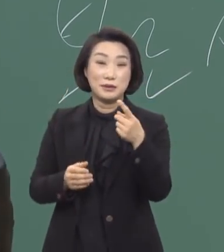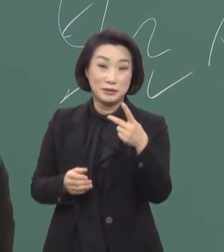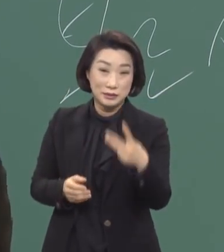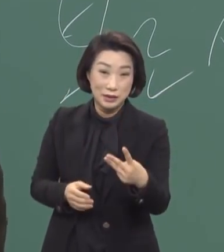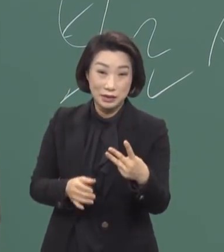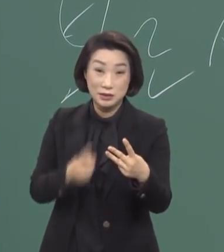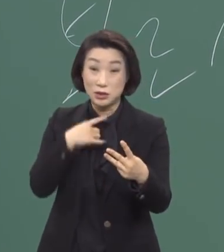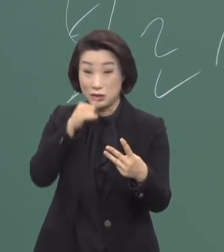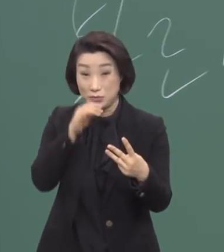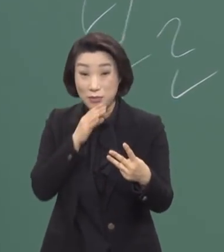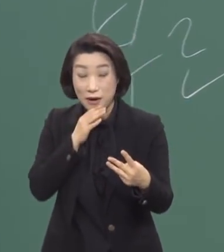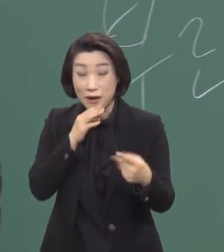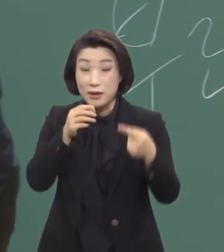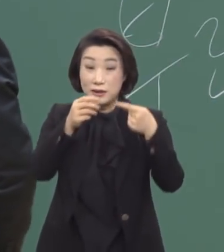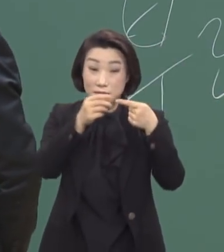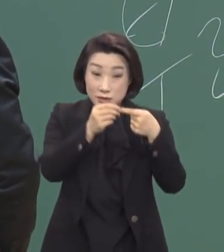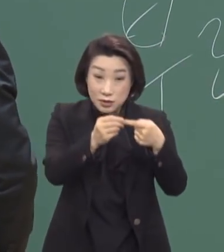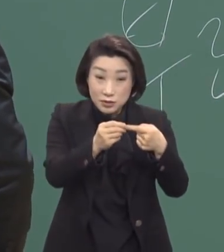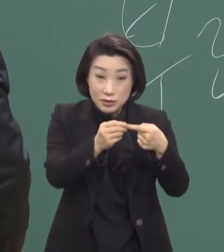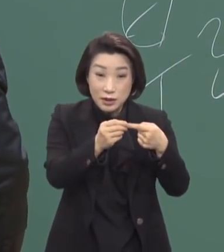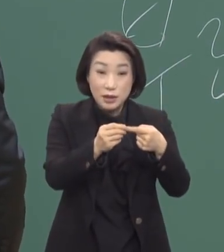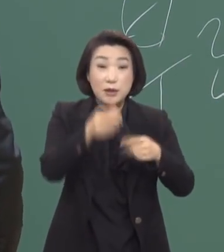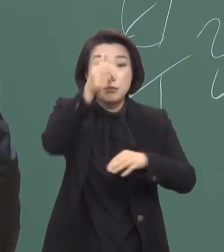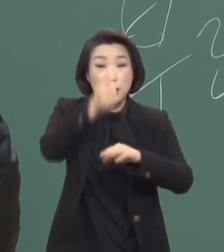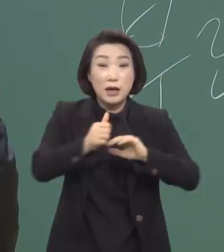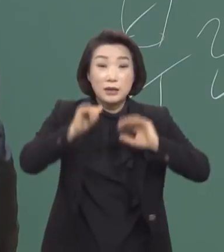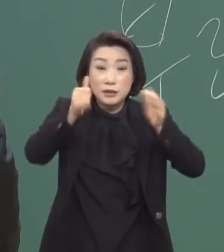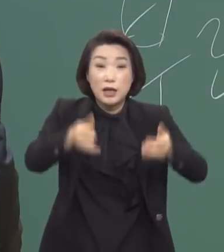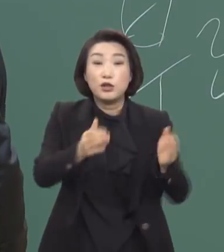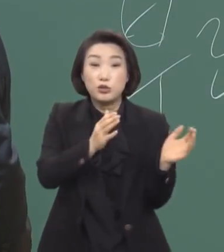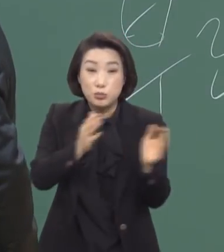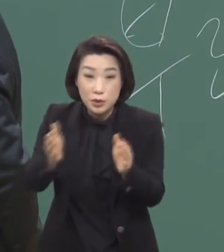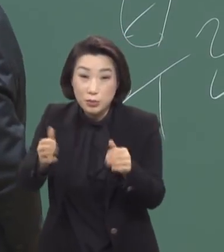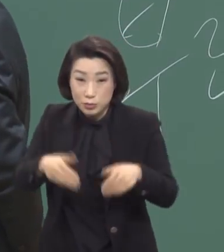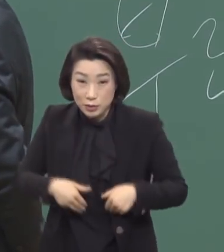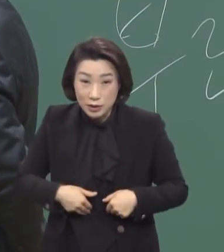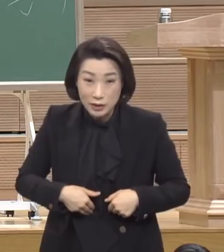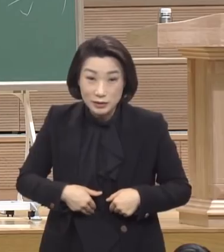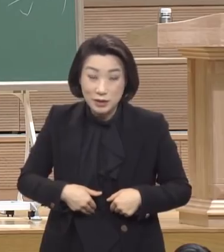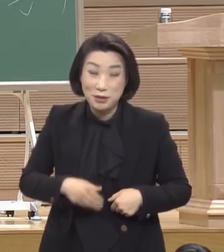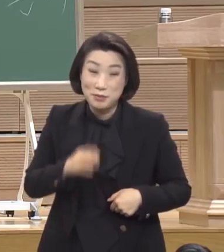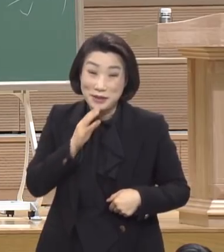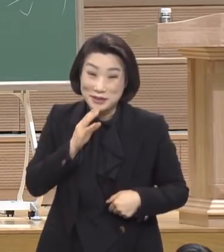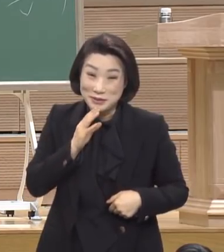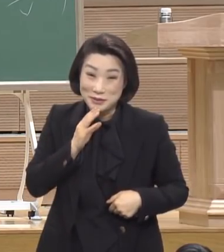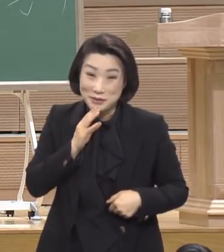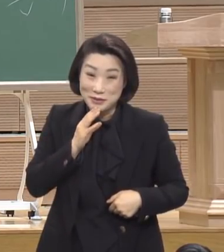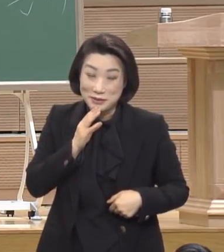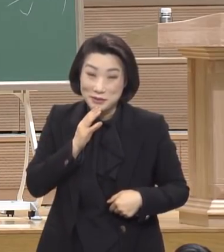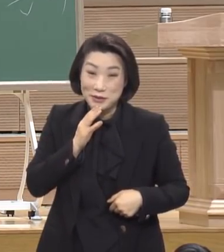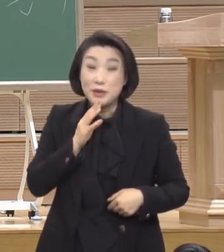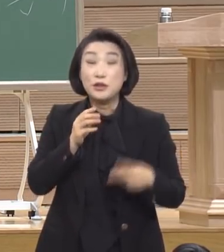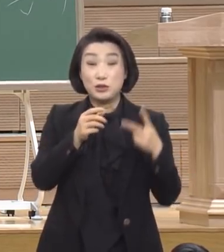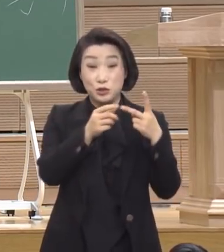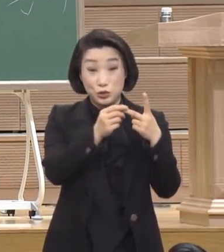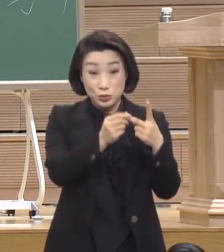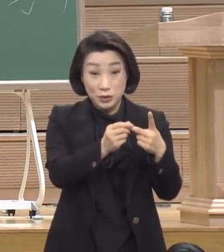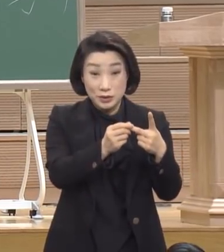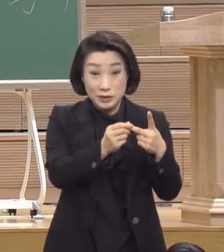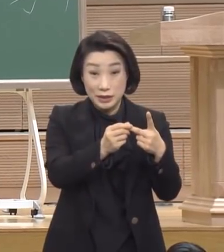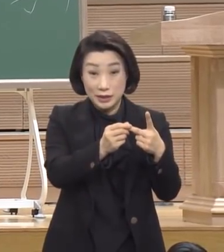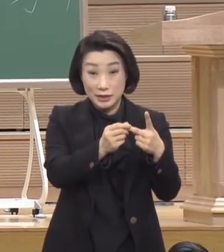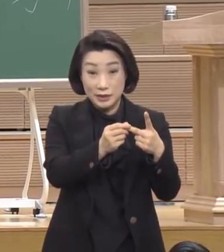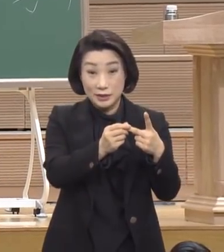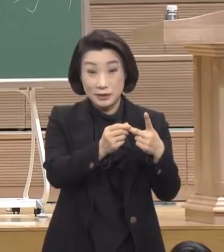부흥에. 첫째, 말세를 준비하라. 준비. 말세 준비.